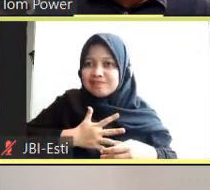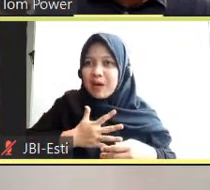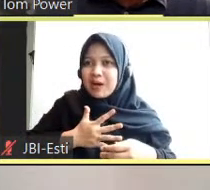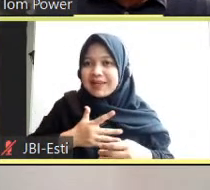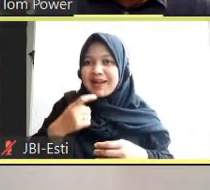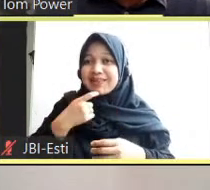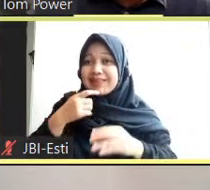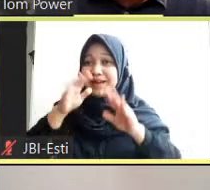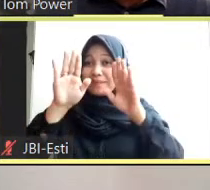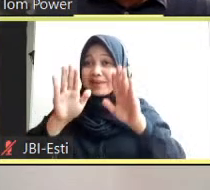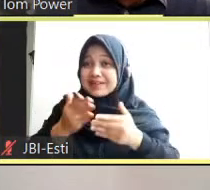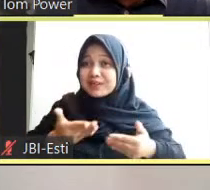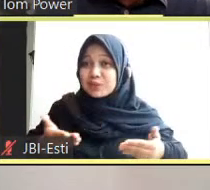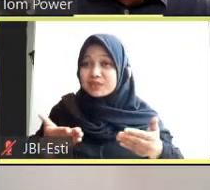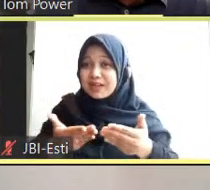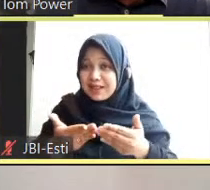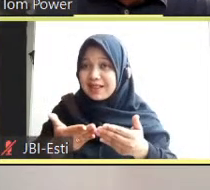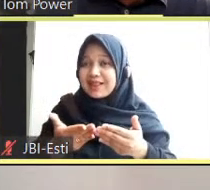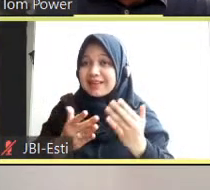sosial, media daring.